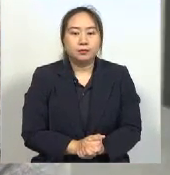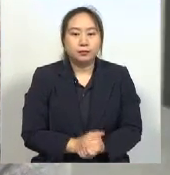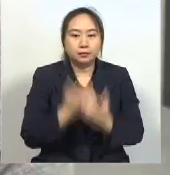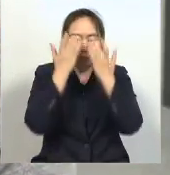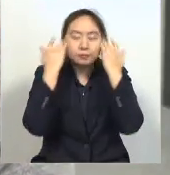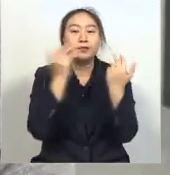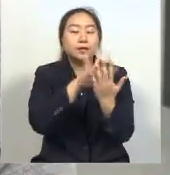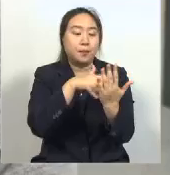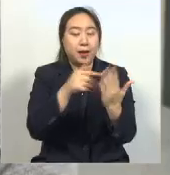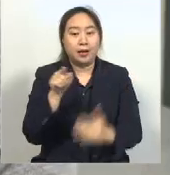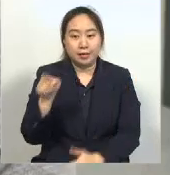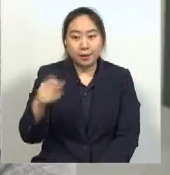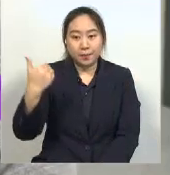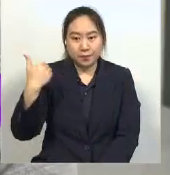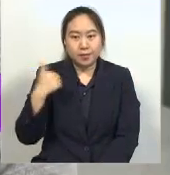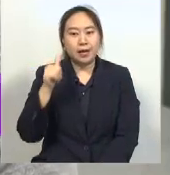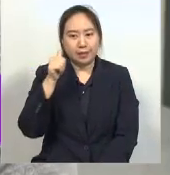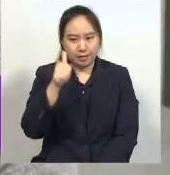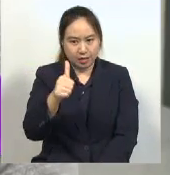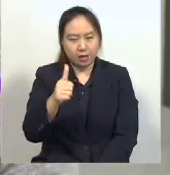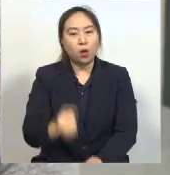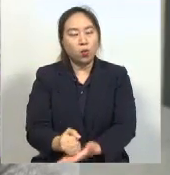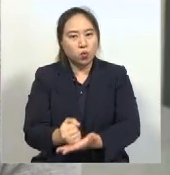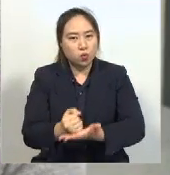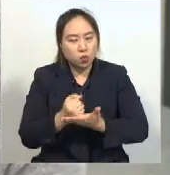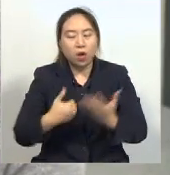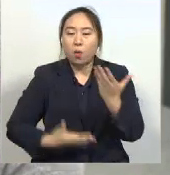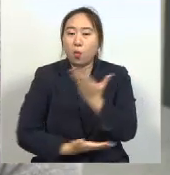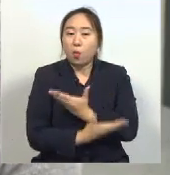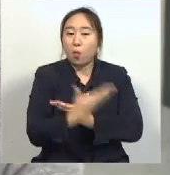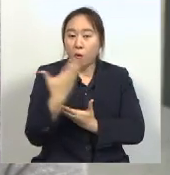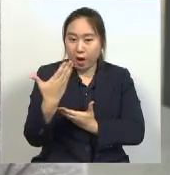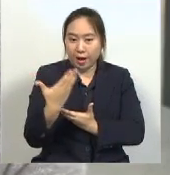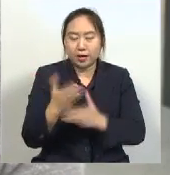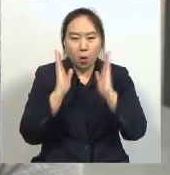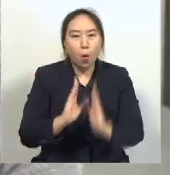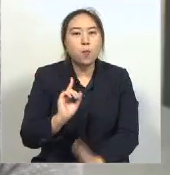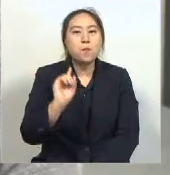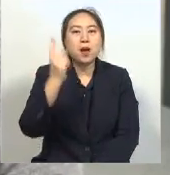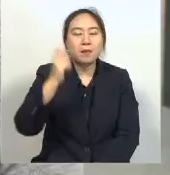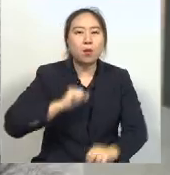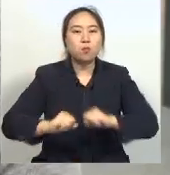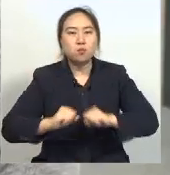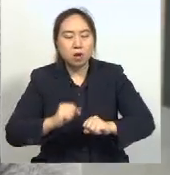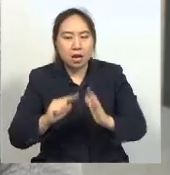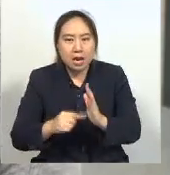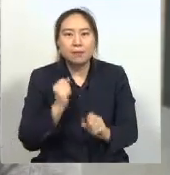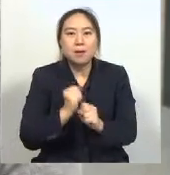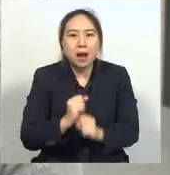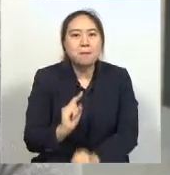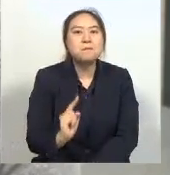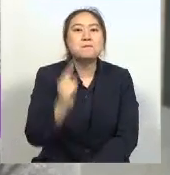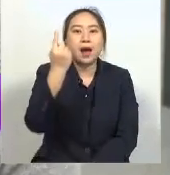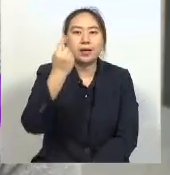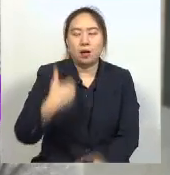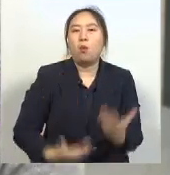ที่มีนโยบายนี้ออกมาค่ะเพราะว่ามันก็ช่วยเพิ่มโอกาสสำหรับเด็กรุ่นใหม่หรือว่าคนที่เพิ่งทำงานนะคะให้ส